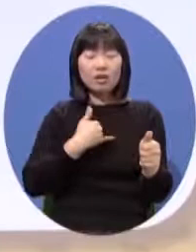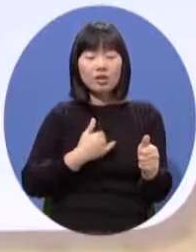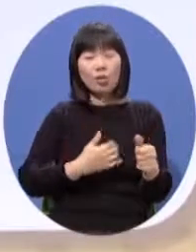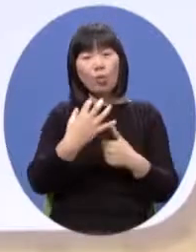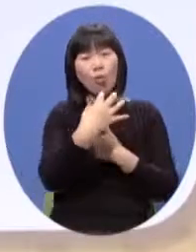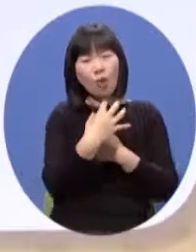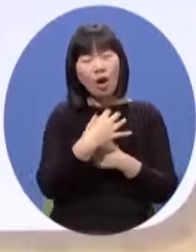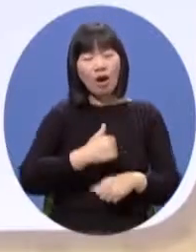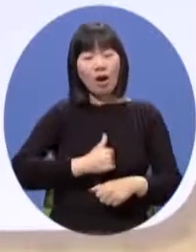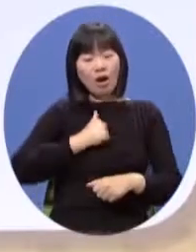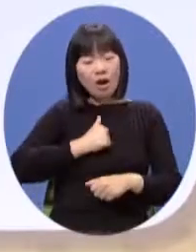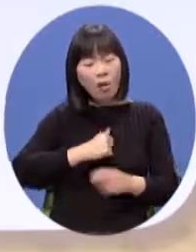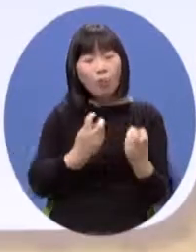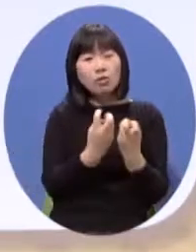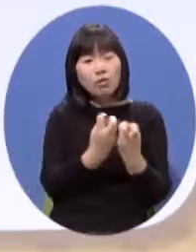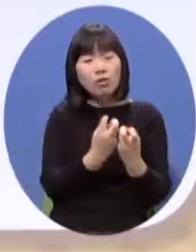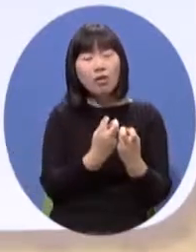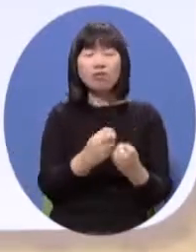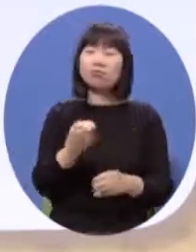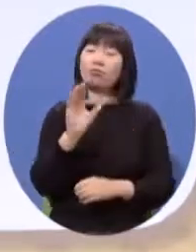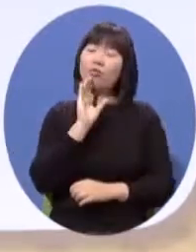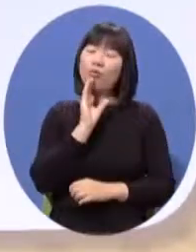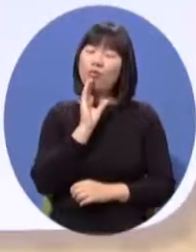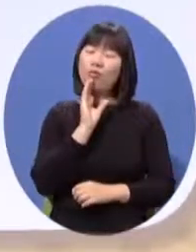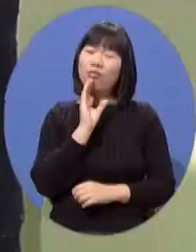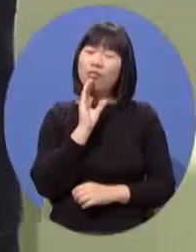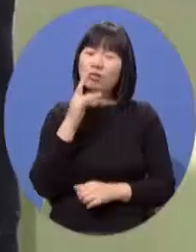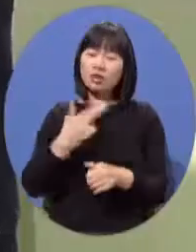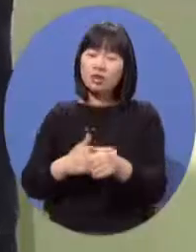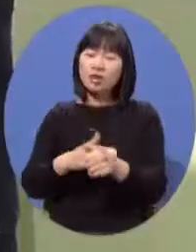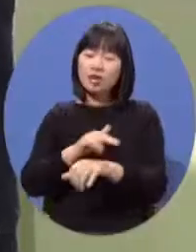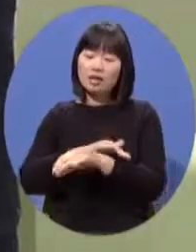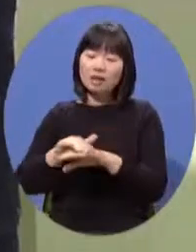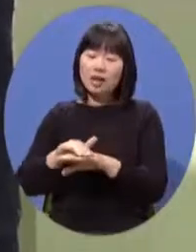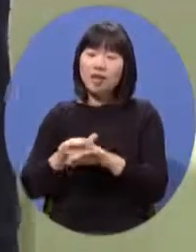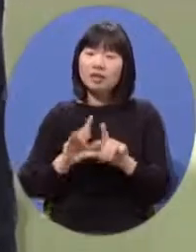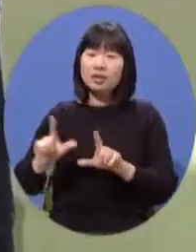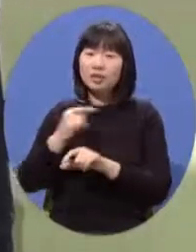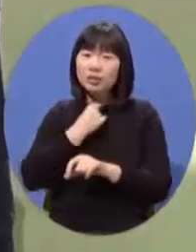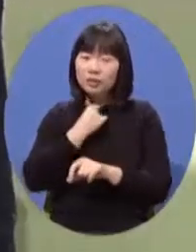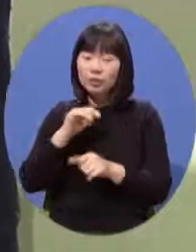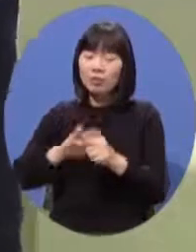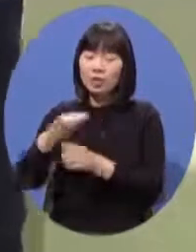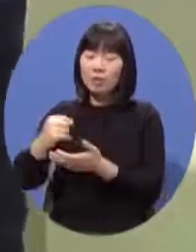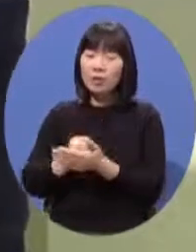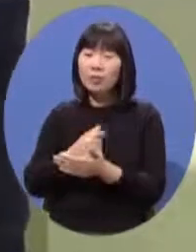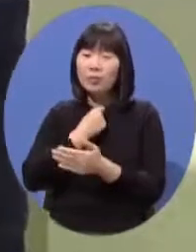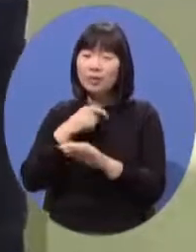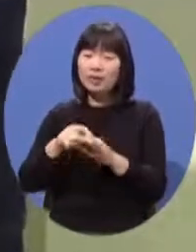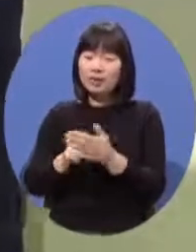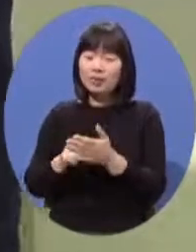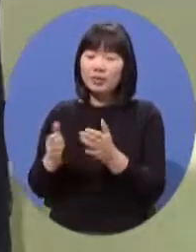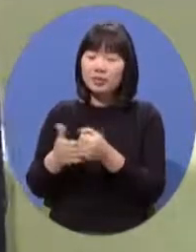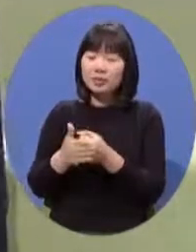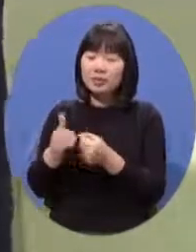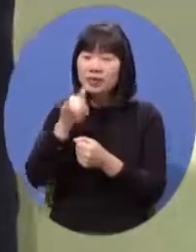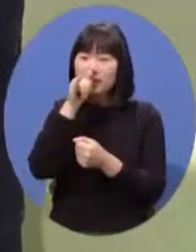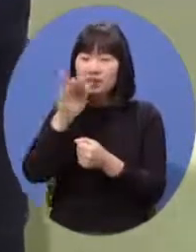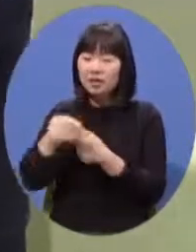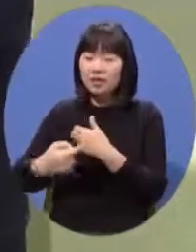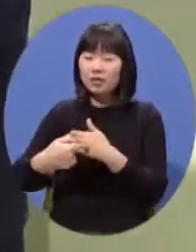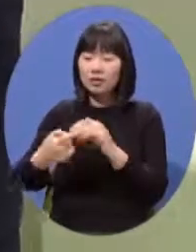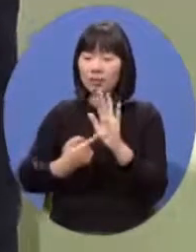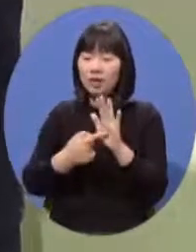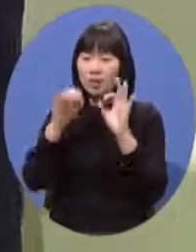있나 봐 어떡하지? 이런 마음이군요. 그래서 진짜로는 선생님과 잘 지내고 싶고 사랑받고 싶다라는 감정인데 겉으로